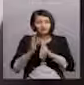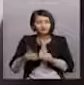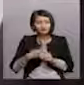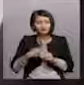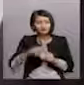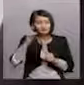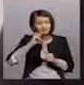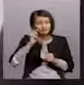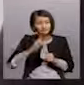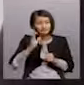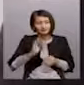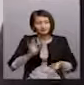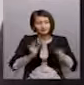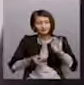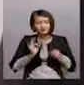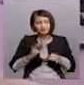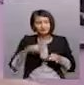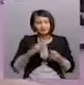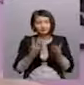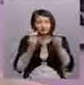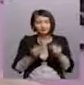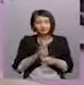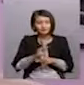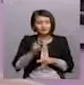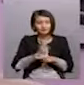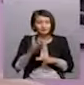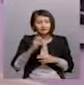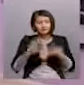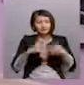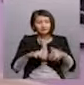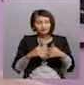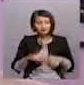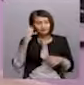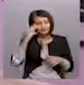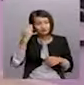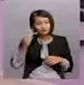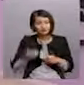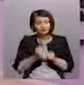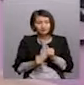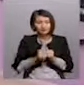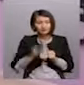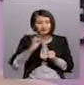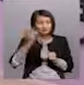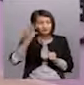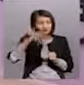Әзірге тәжірибе түрінде енгізілген озық оқыту жүйесі қаншалықты пайдалы болатыны белгісіз. Алайда әр оқушының